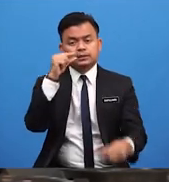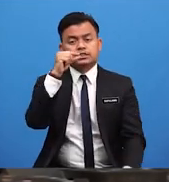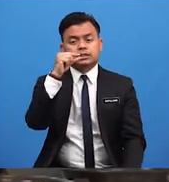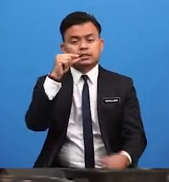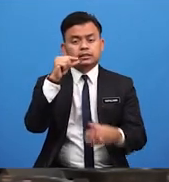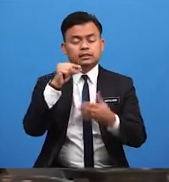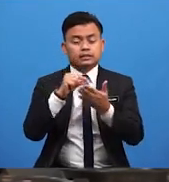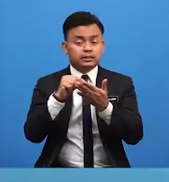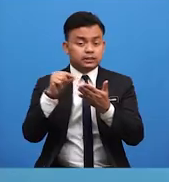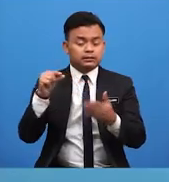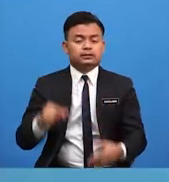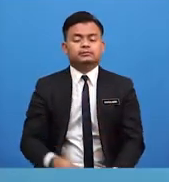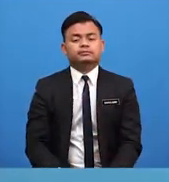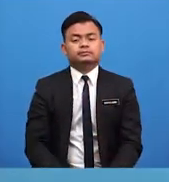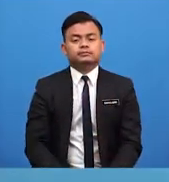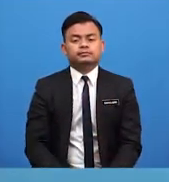rangup dan sedap.